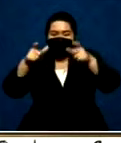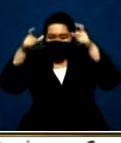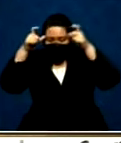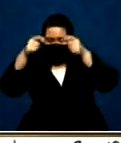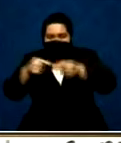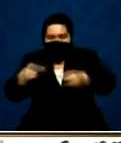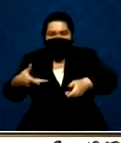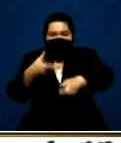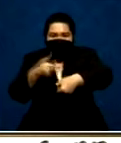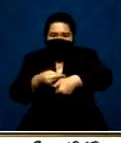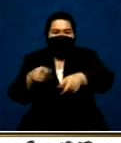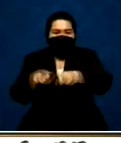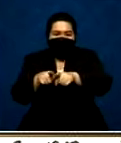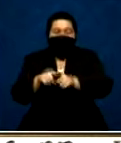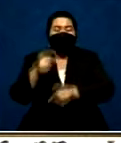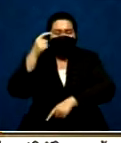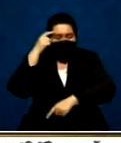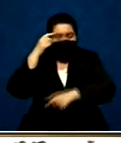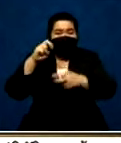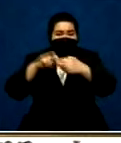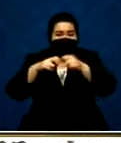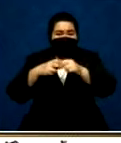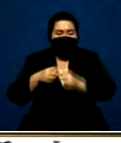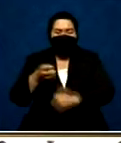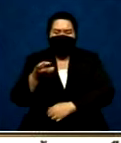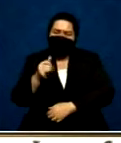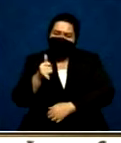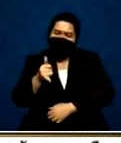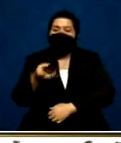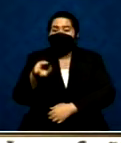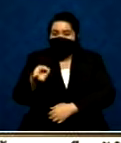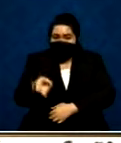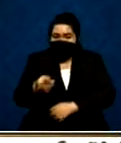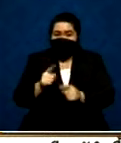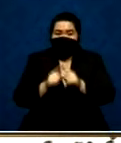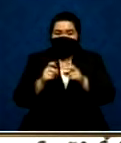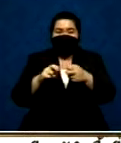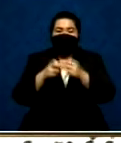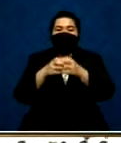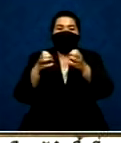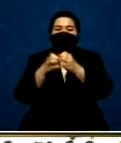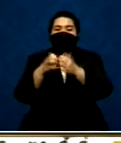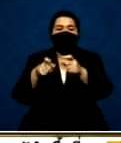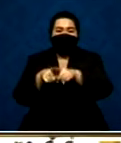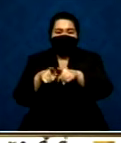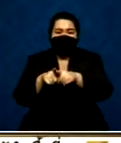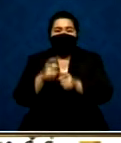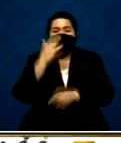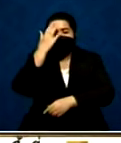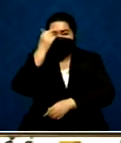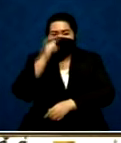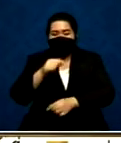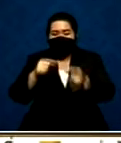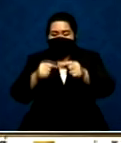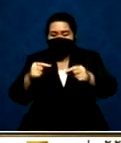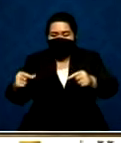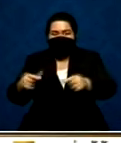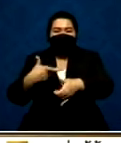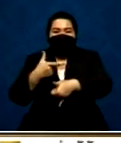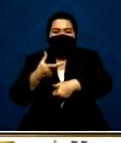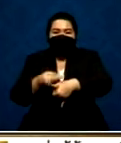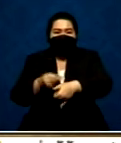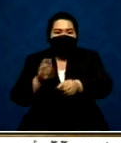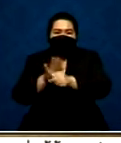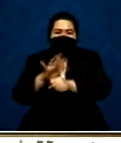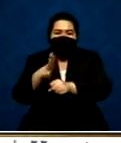ภาพันธ์อาจจะน้อยกว่านะครับแต่ก็จะกุมภาพันธ์เหมือนกันเพราะตอนนี้ก็เป็นโจทย์เดียวกันคือวัคซีนน้อยแต่มีปริมาณสัตว์เย